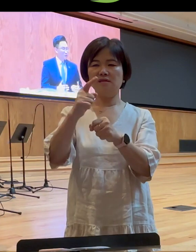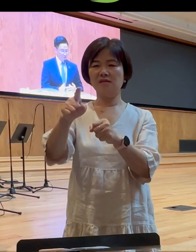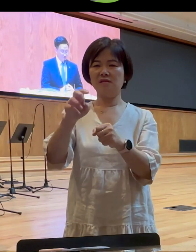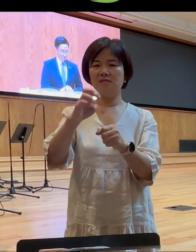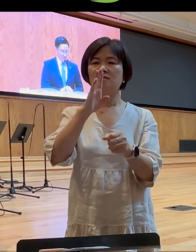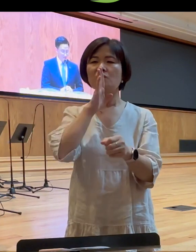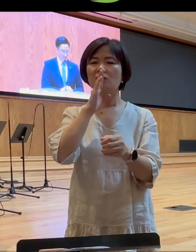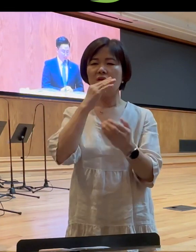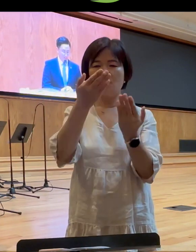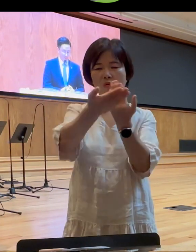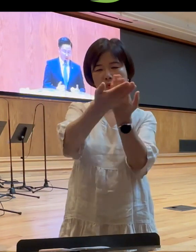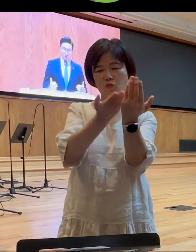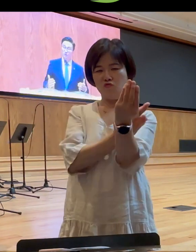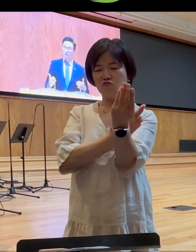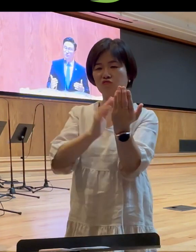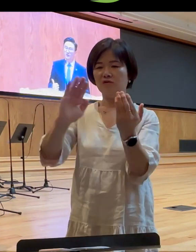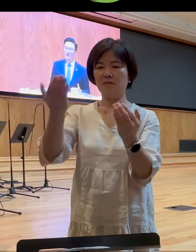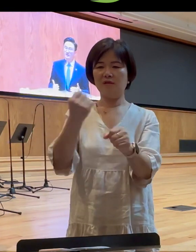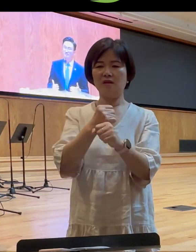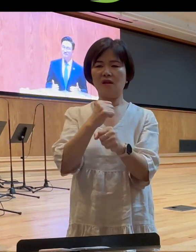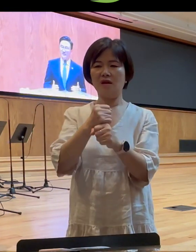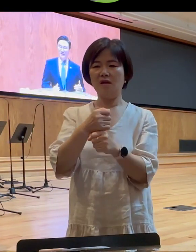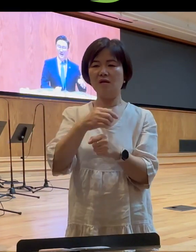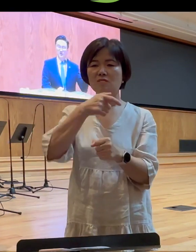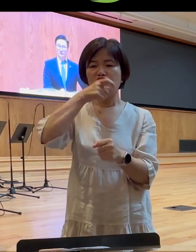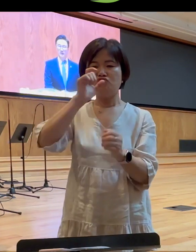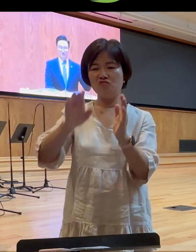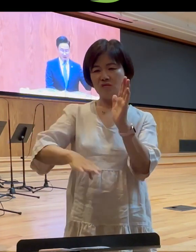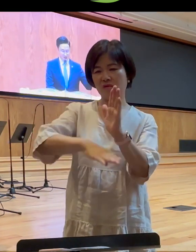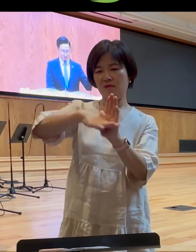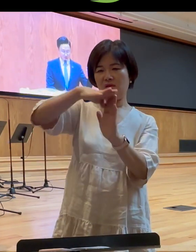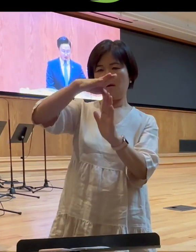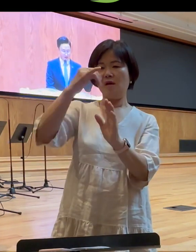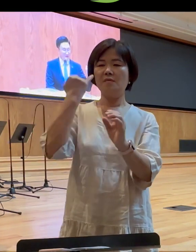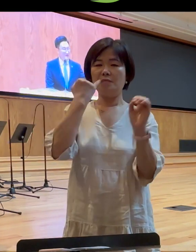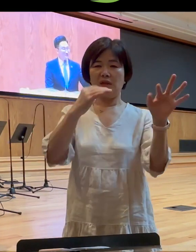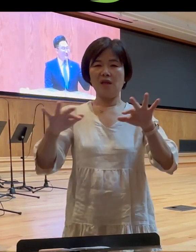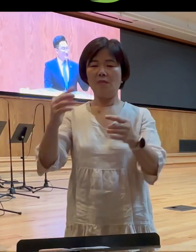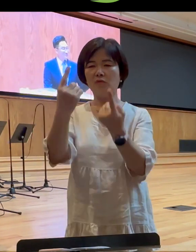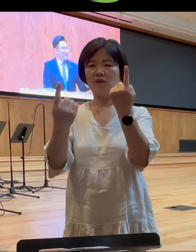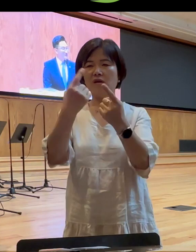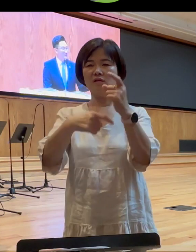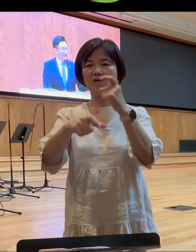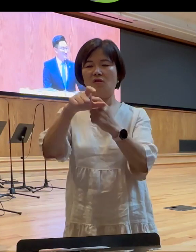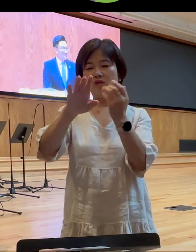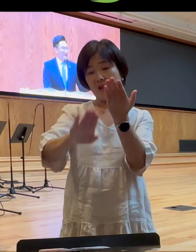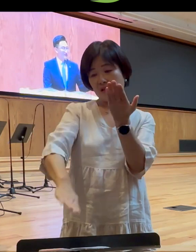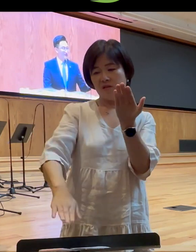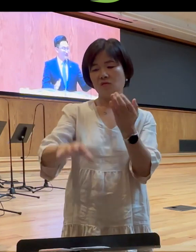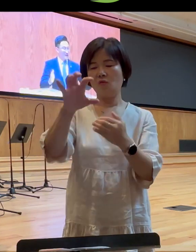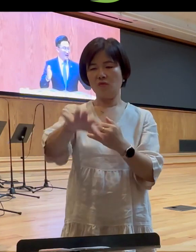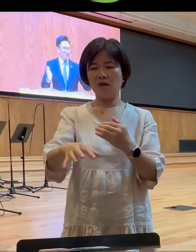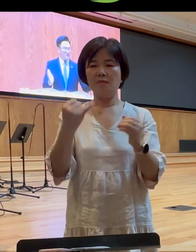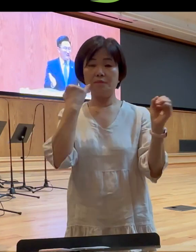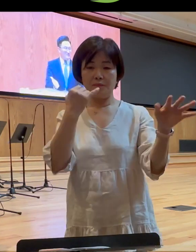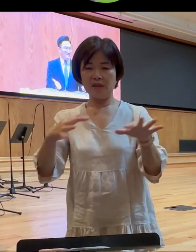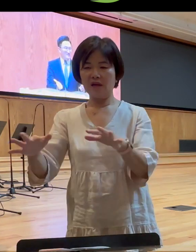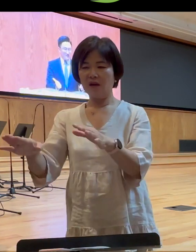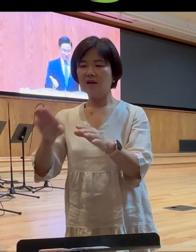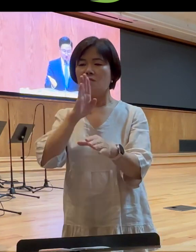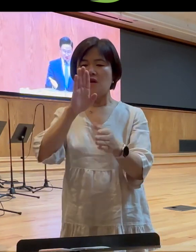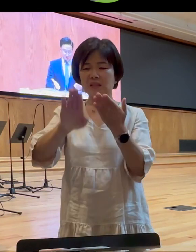민물 호수입니다. 호수 수면이 해수면 바다보다 210m나 낮습니다. 이렇게 아주